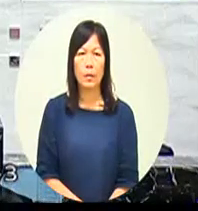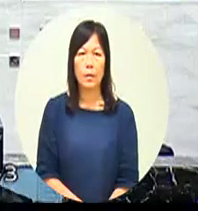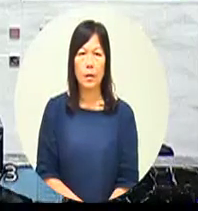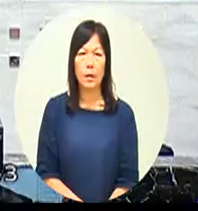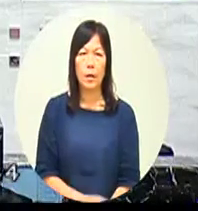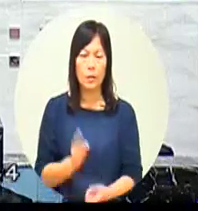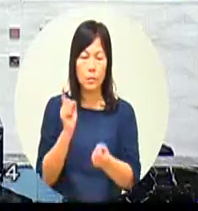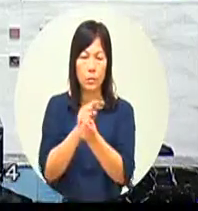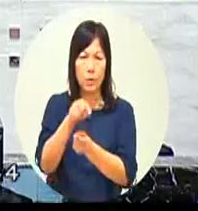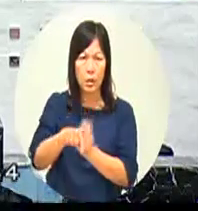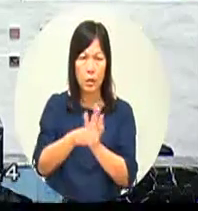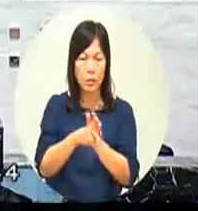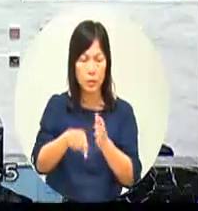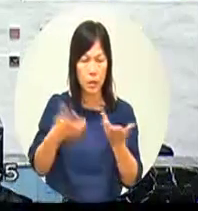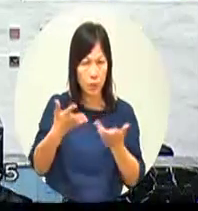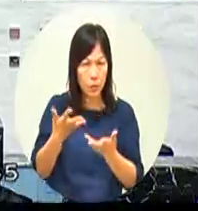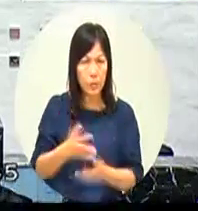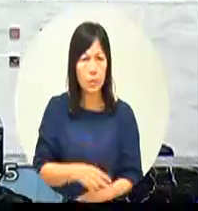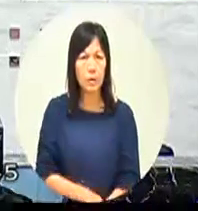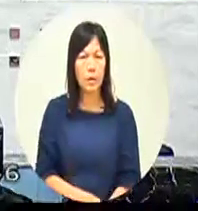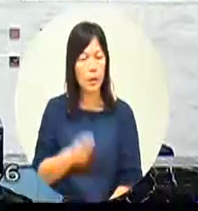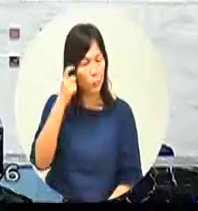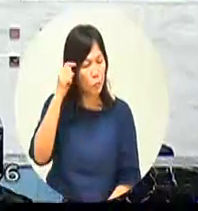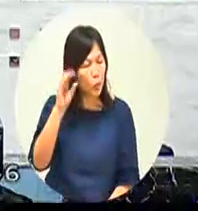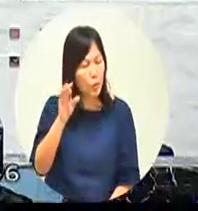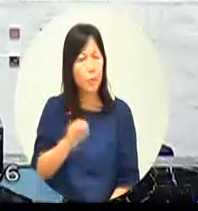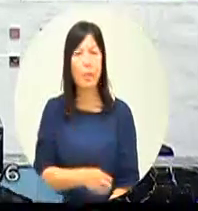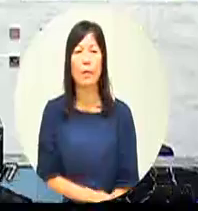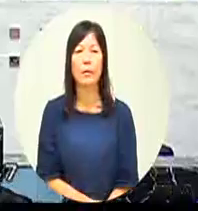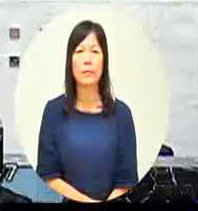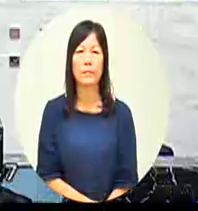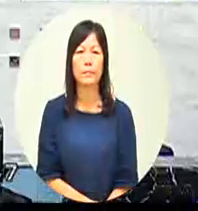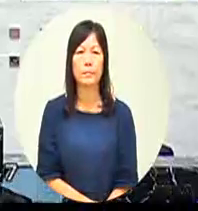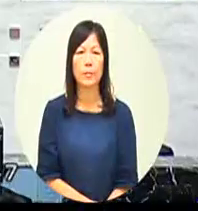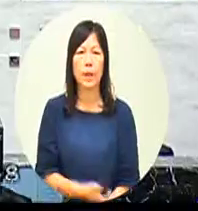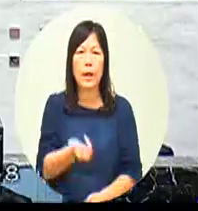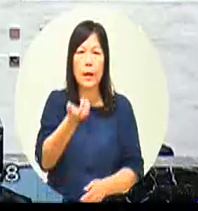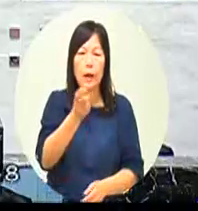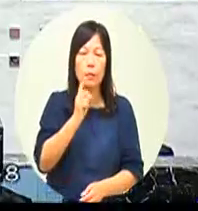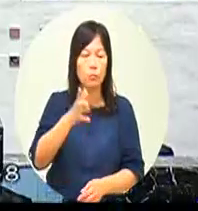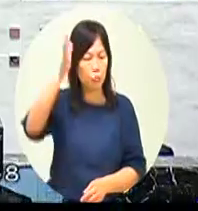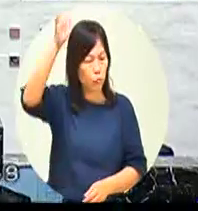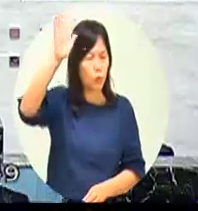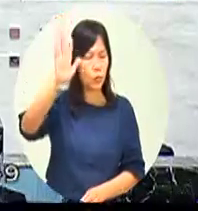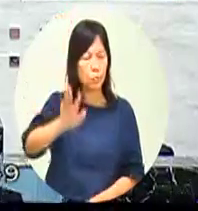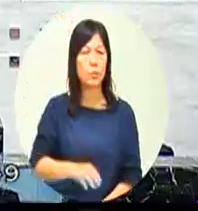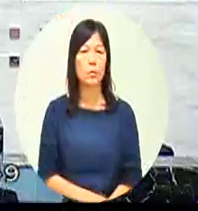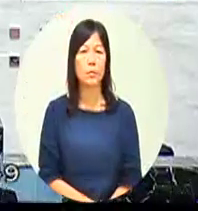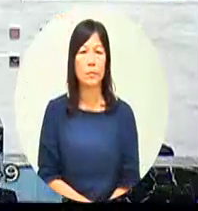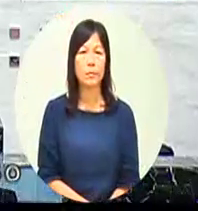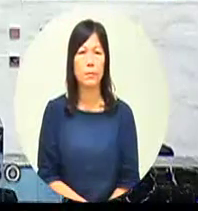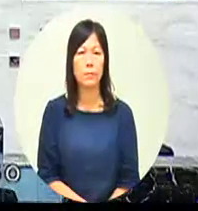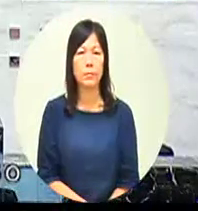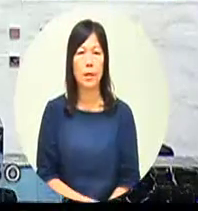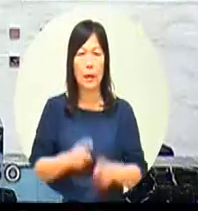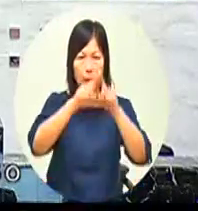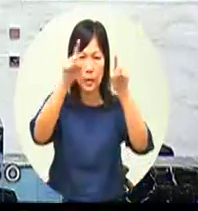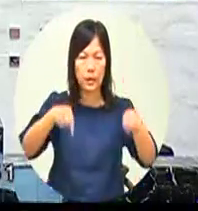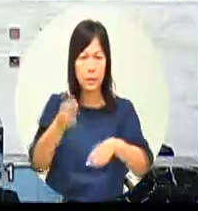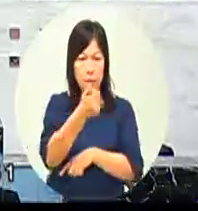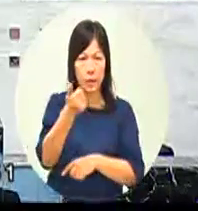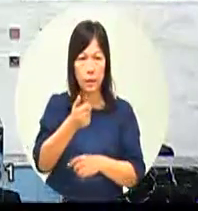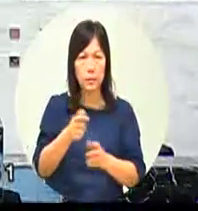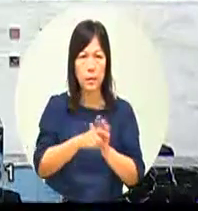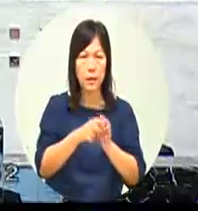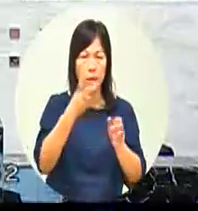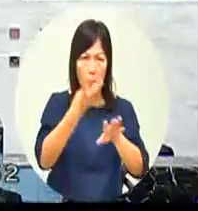对于本案有没有意见？刚刚有人举手。张汉忠议员、